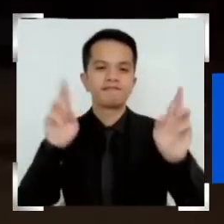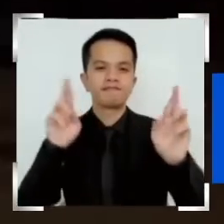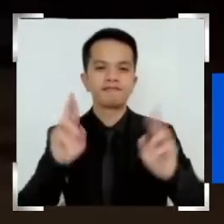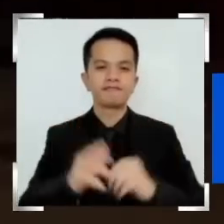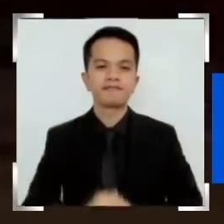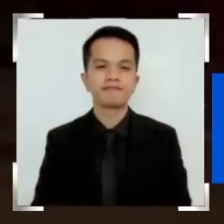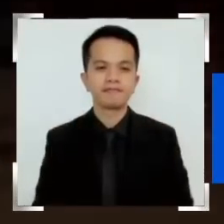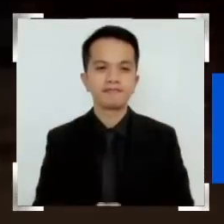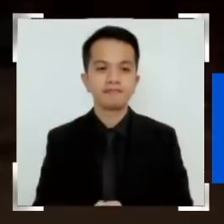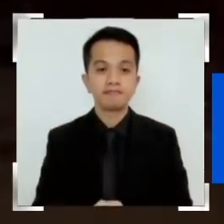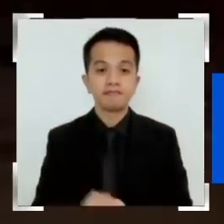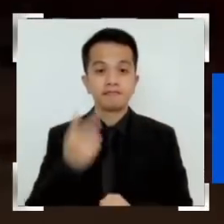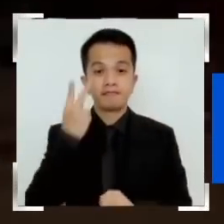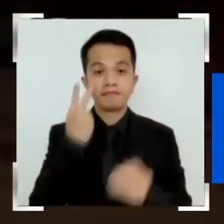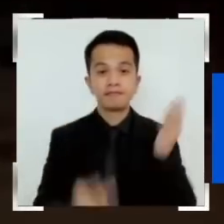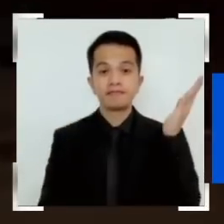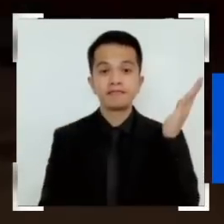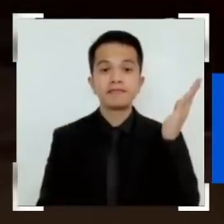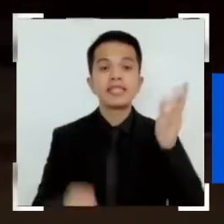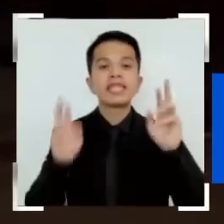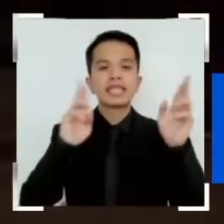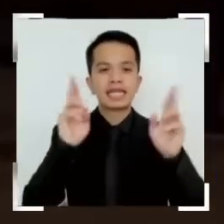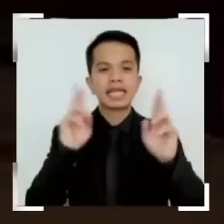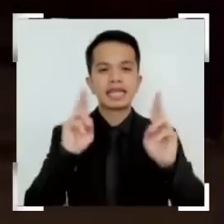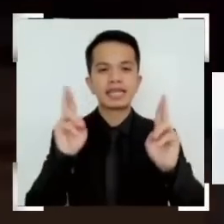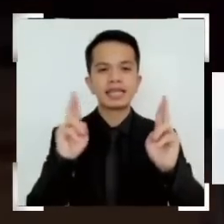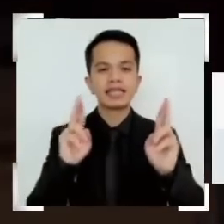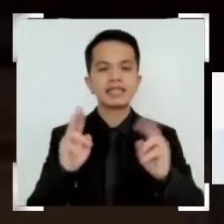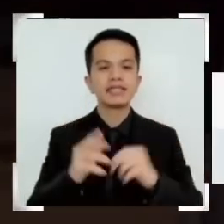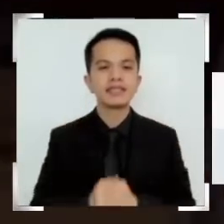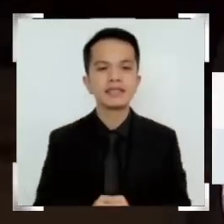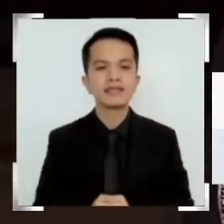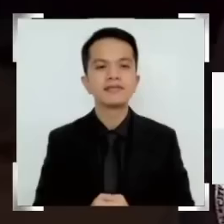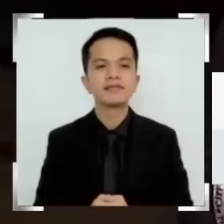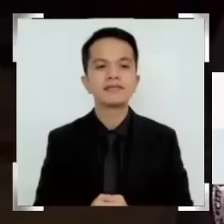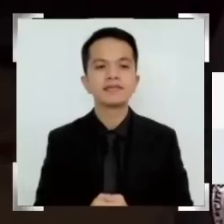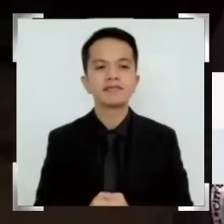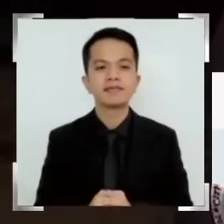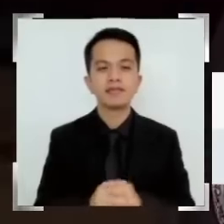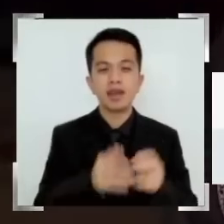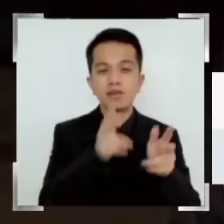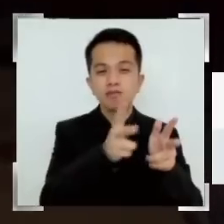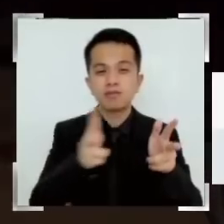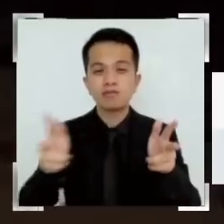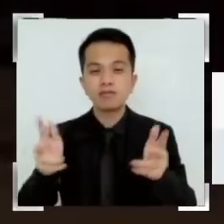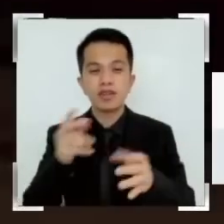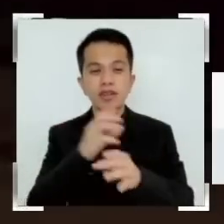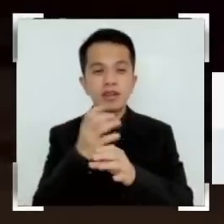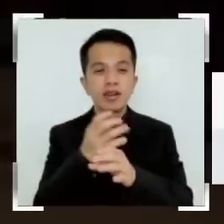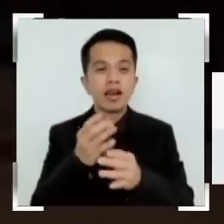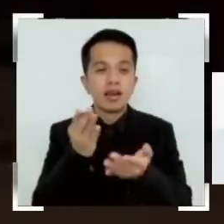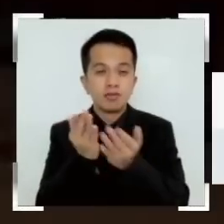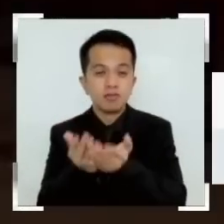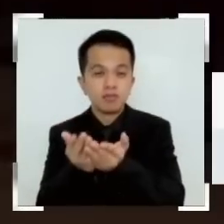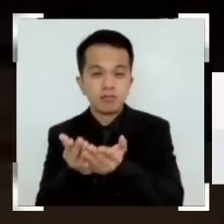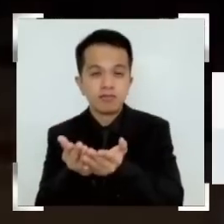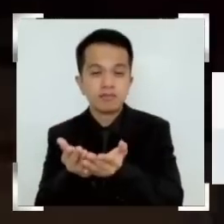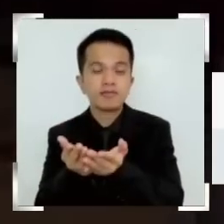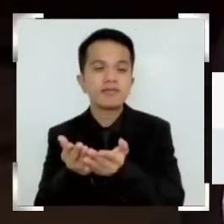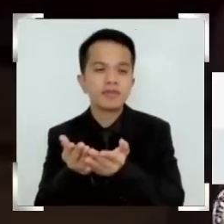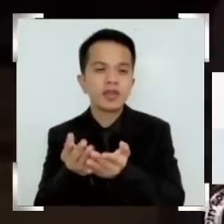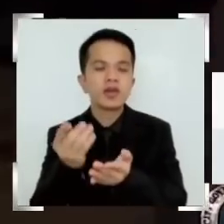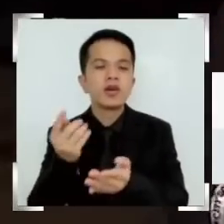mga OBM namin na outboard motor na ginagamit sa bangka para mas mapabilis